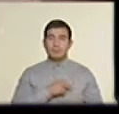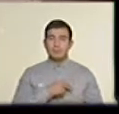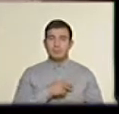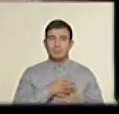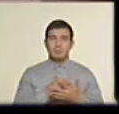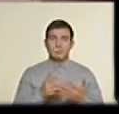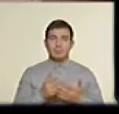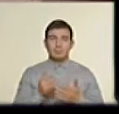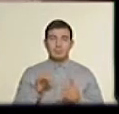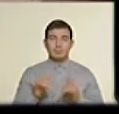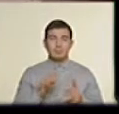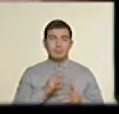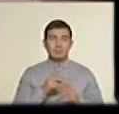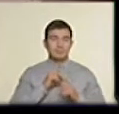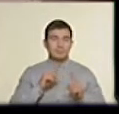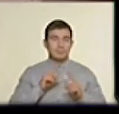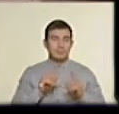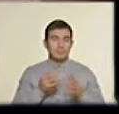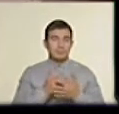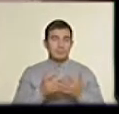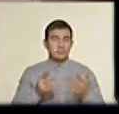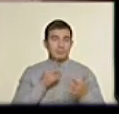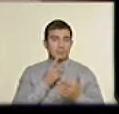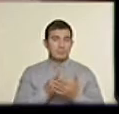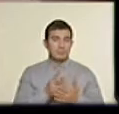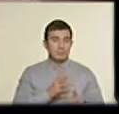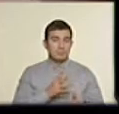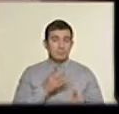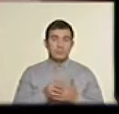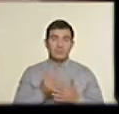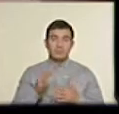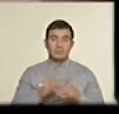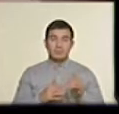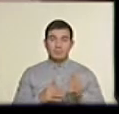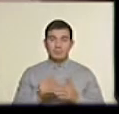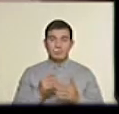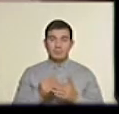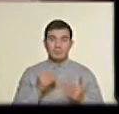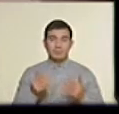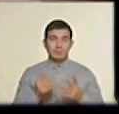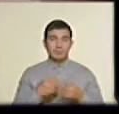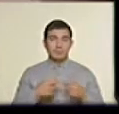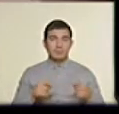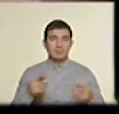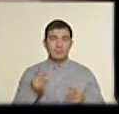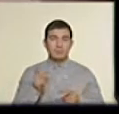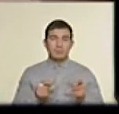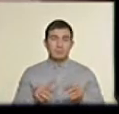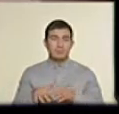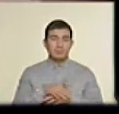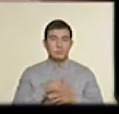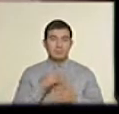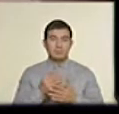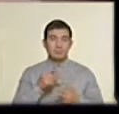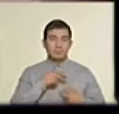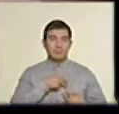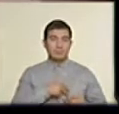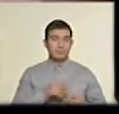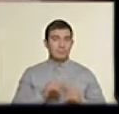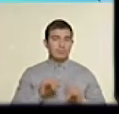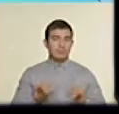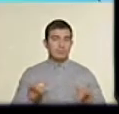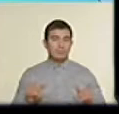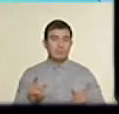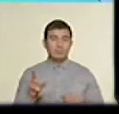juda xilma-xil va murakkab sanaladi. Va ana shu sohalarning bosh vazifasi aholiga xizmat ko'rsatishni ko'paytirish